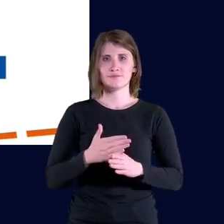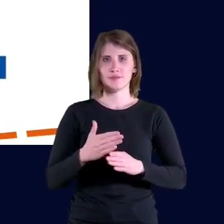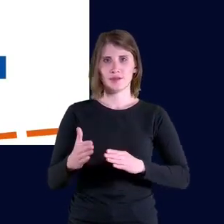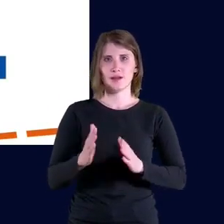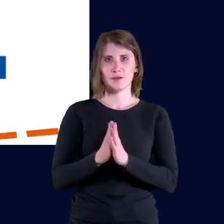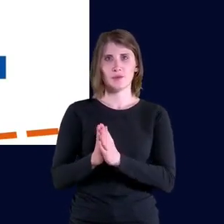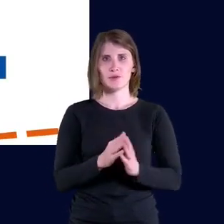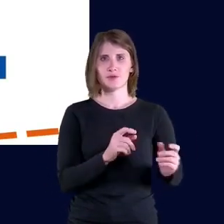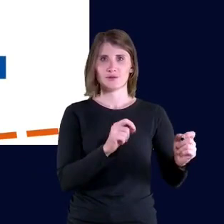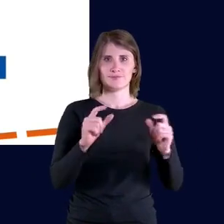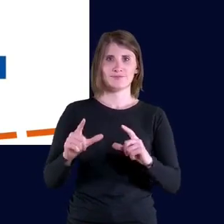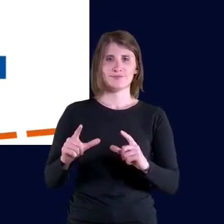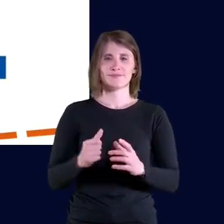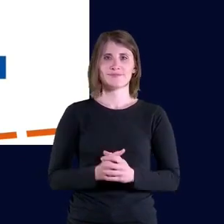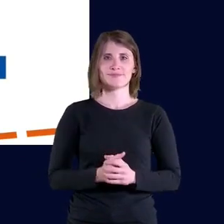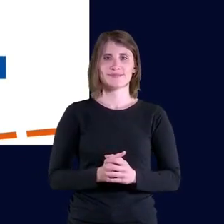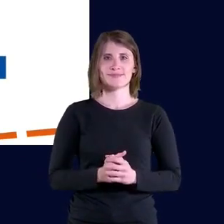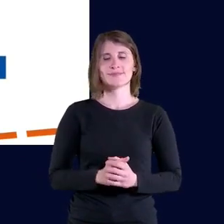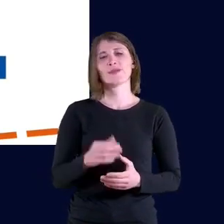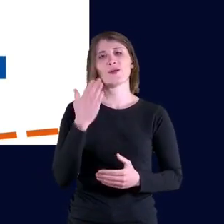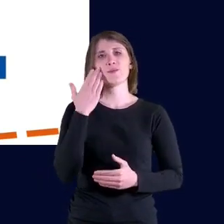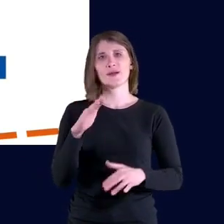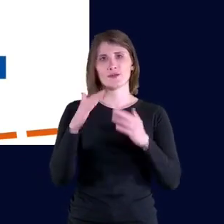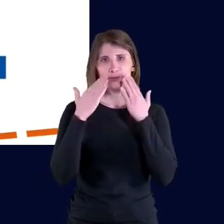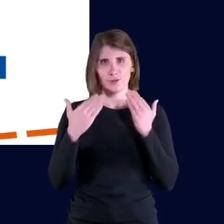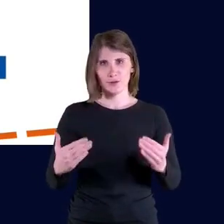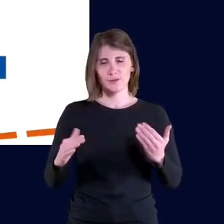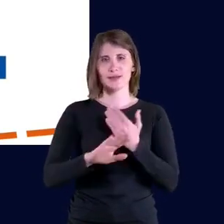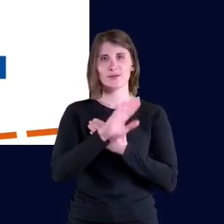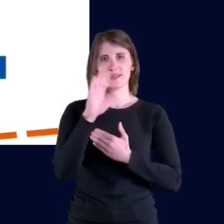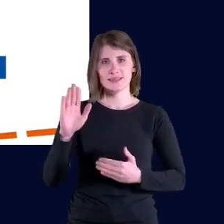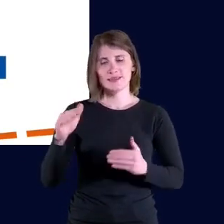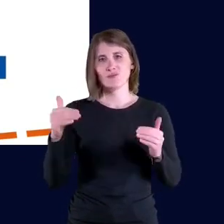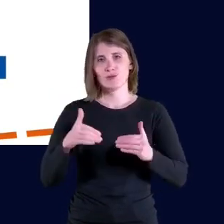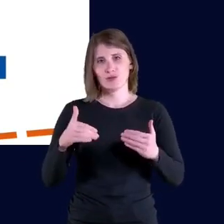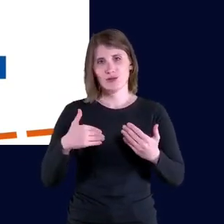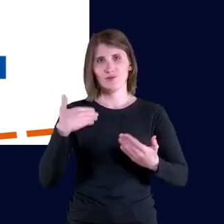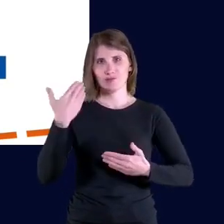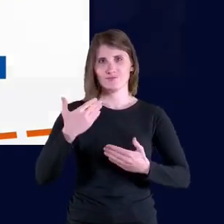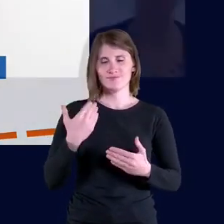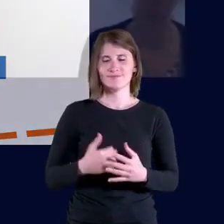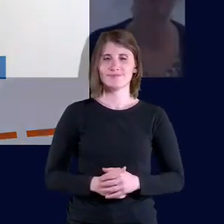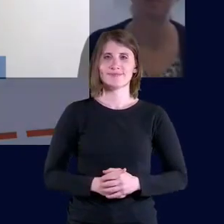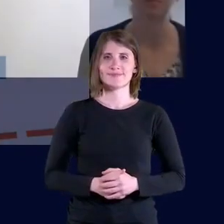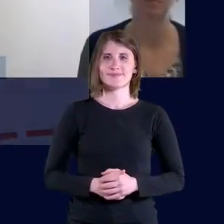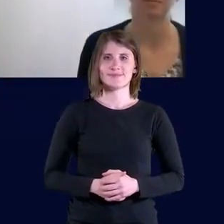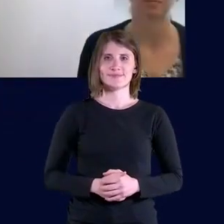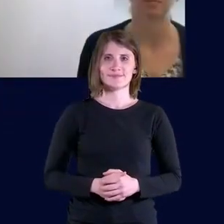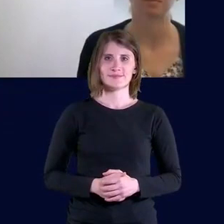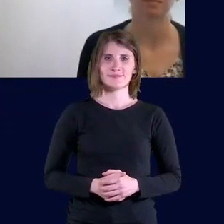i bardzo dziękujemy za prezentację i za możliwość wystąpienia my